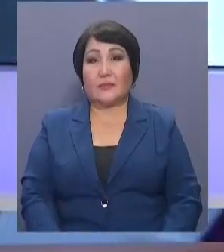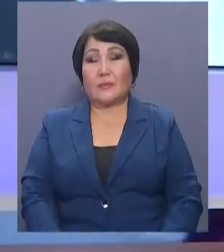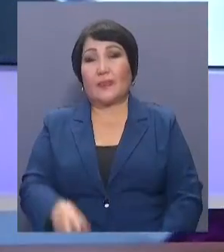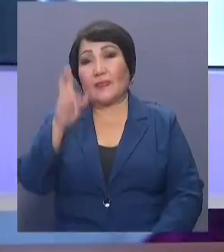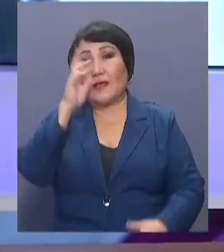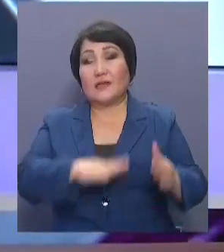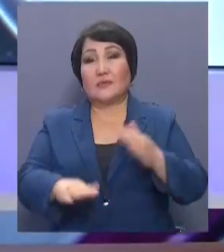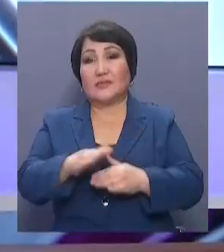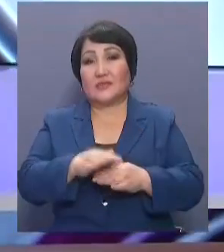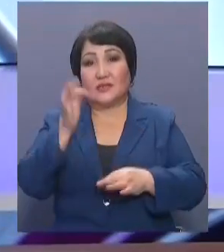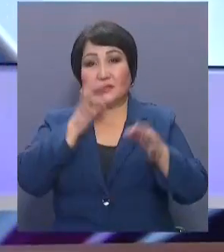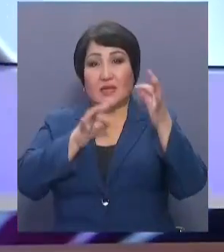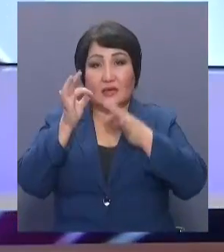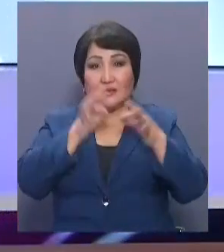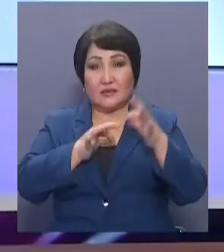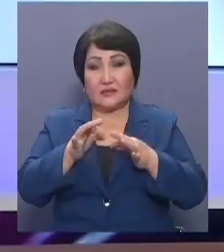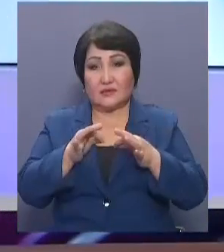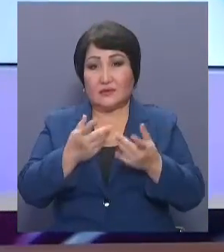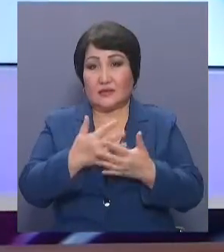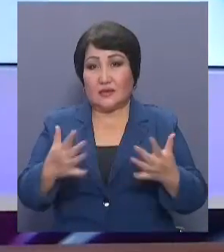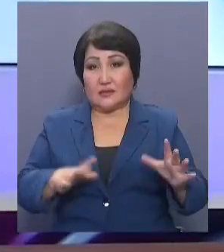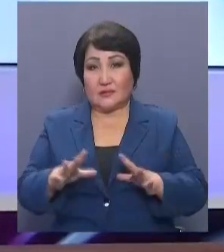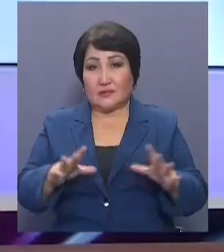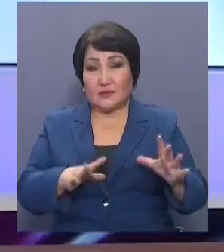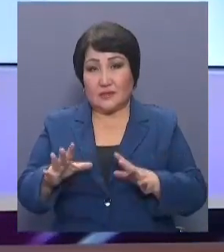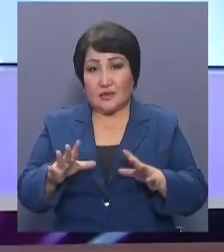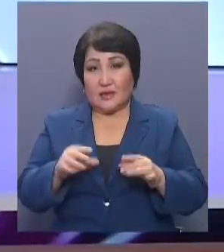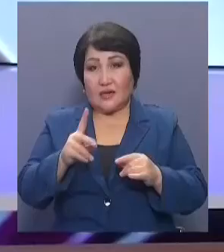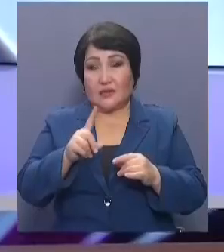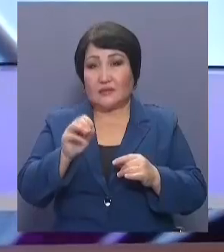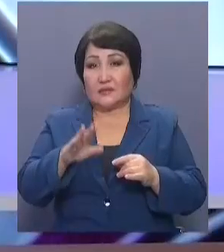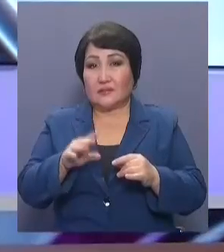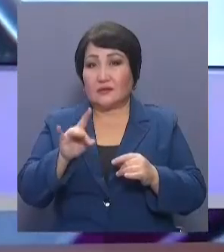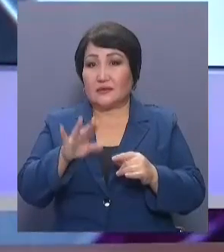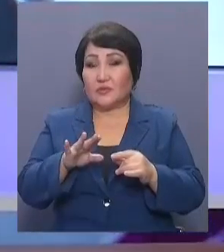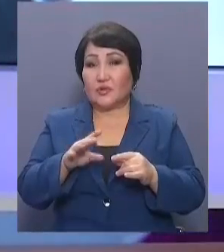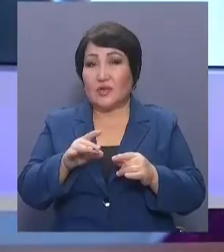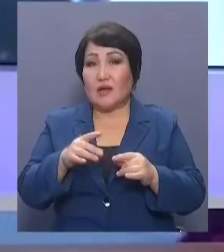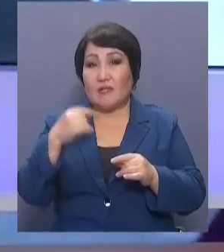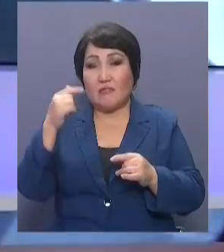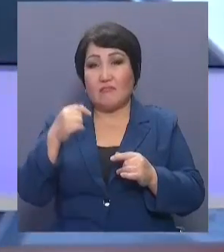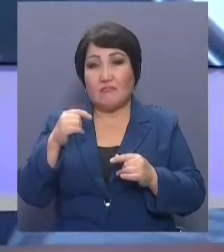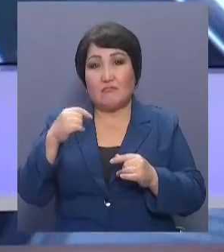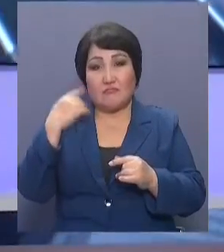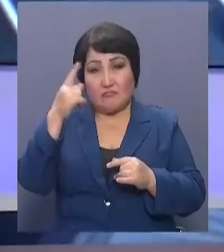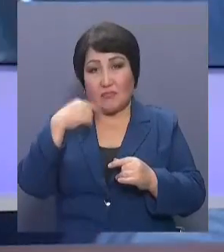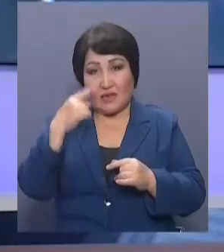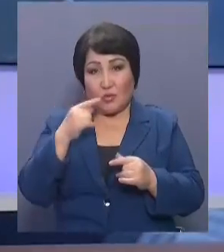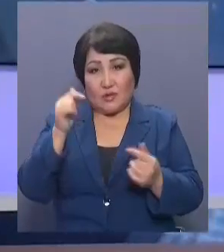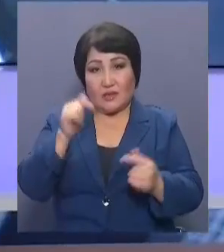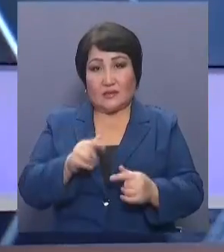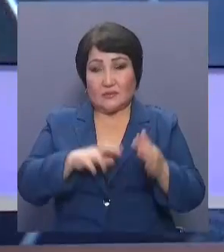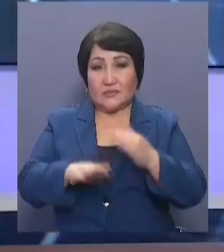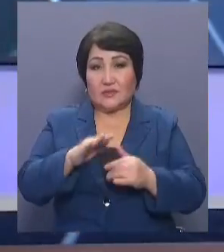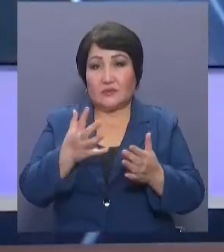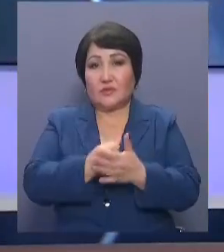Еліміздегі дәрілік заттар нарығында картел анықталды. Мұны монополияға қарсы орган ресми түрде мәлімдеді. Олардың тексерісі кезінде еліміздегі